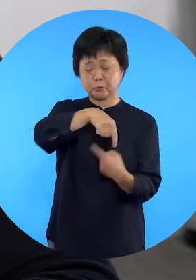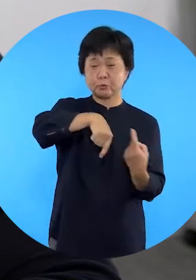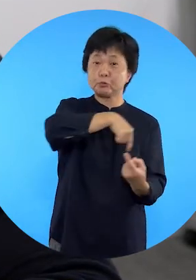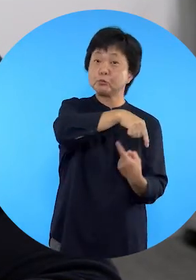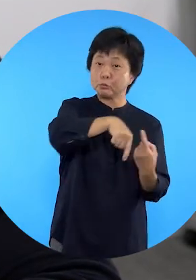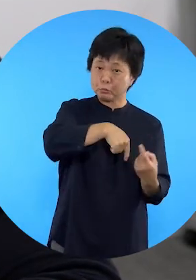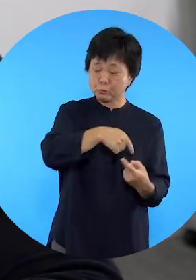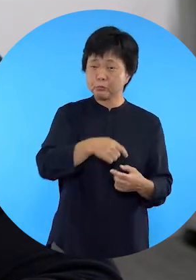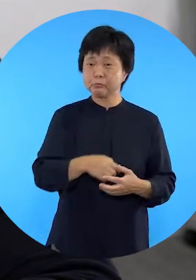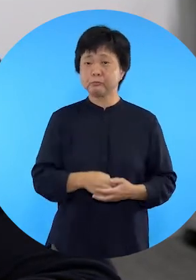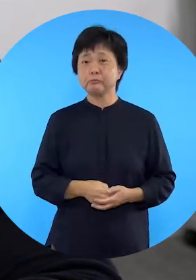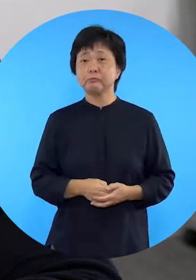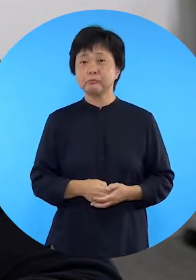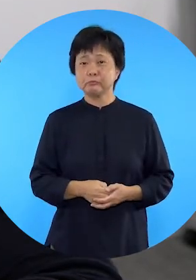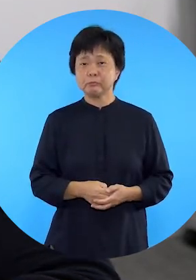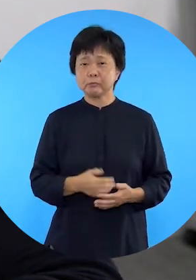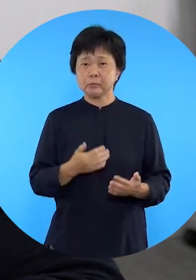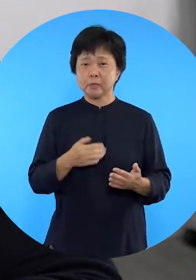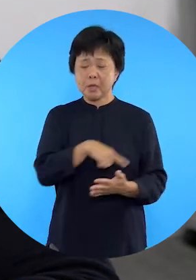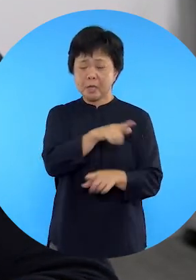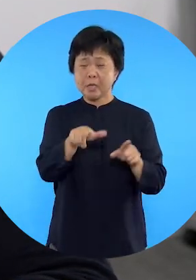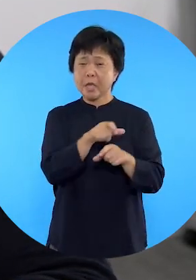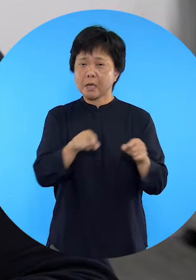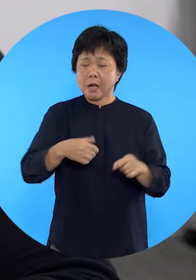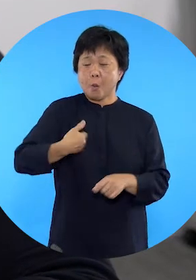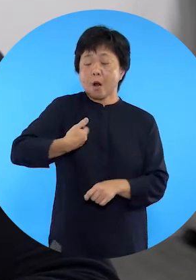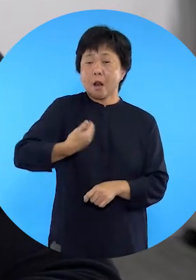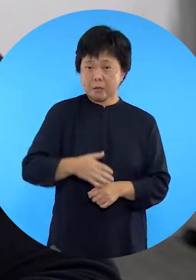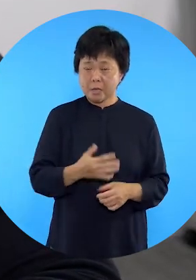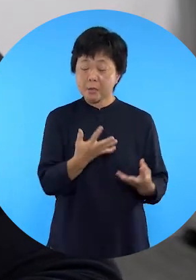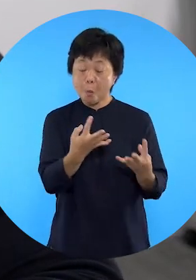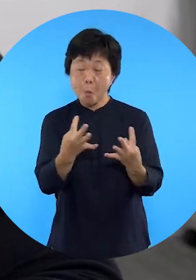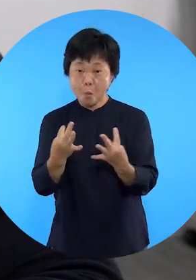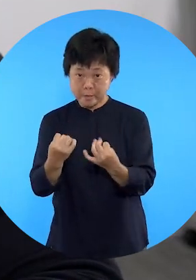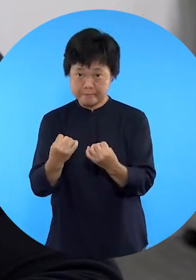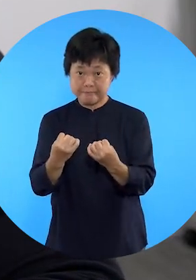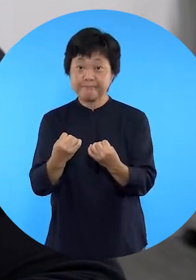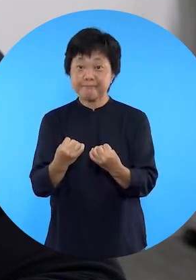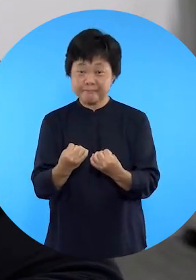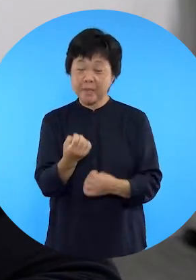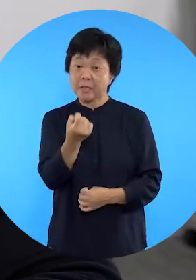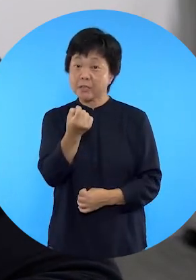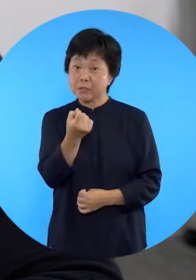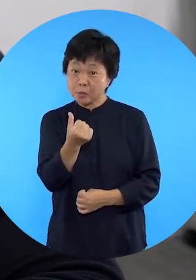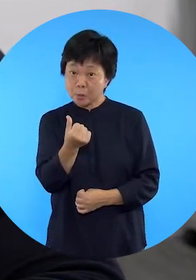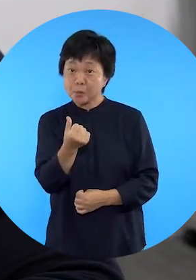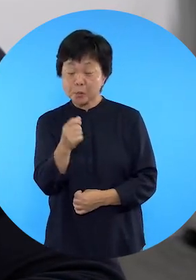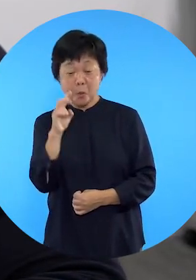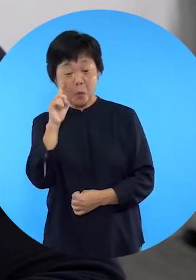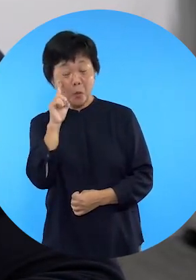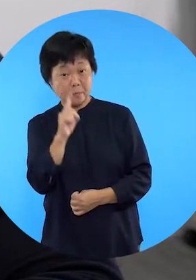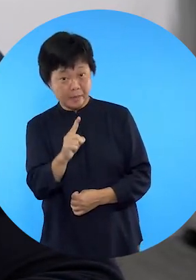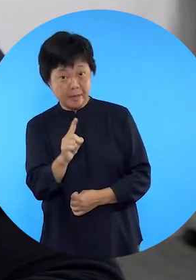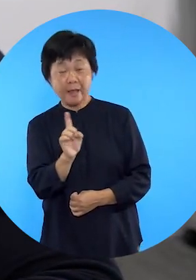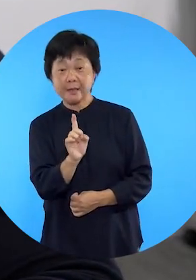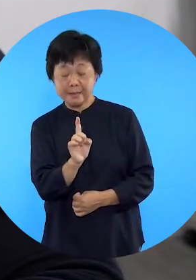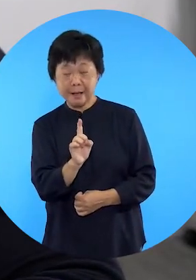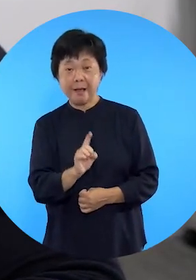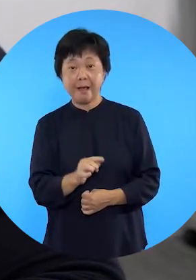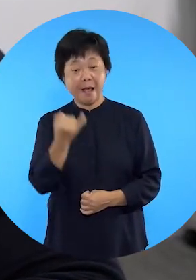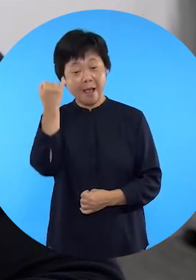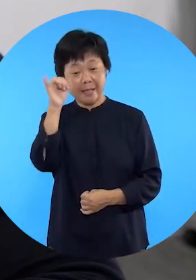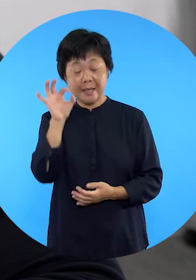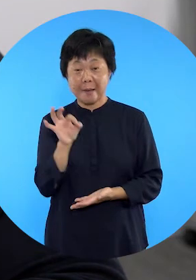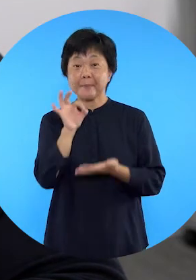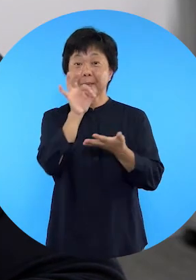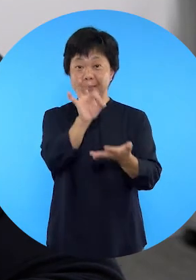えが巡ってしまって出口がわからなくなる、そういうことが多いんですけれども、その時に少し客観的に何か意見を